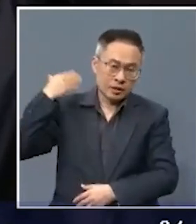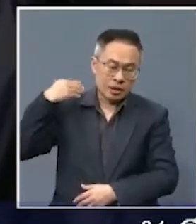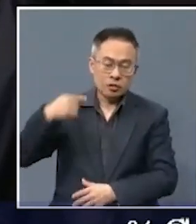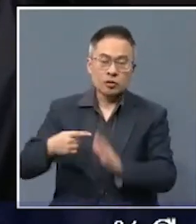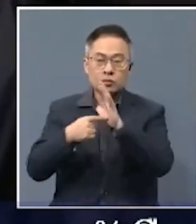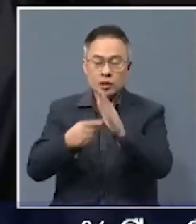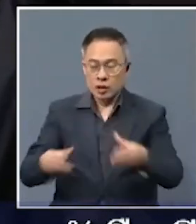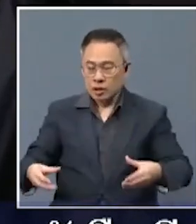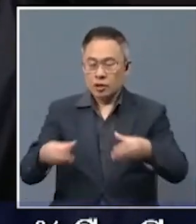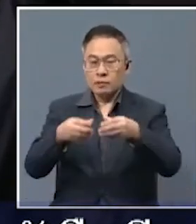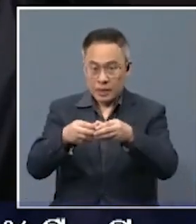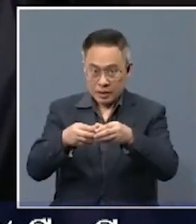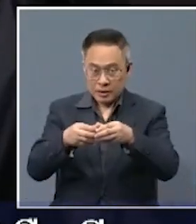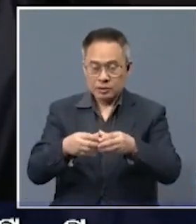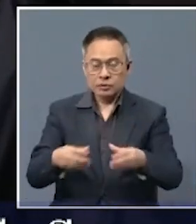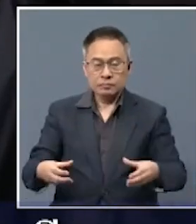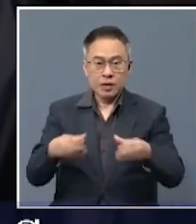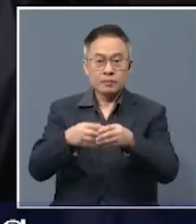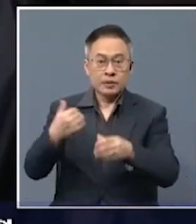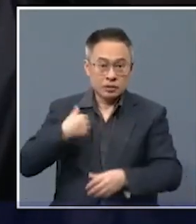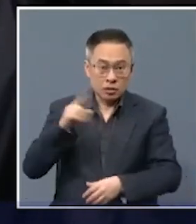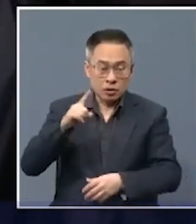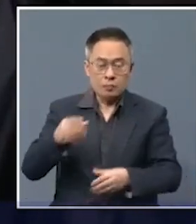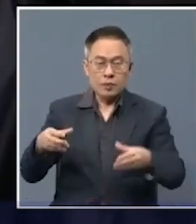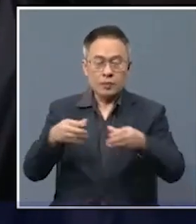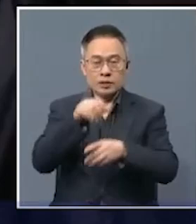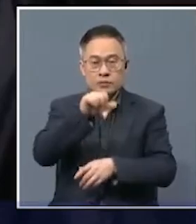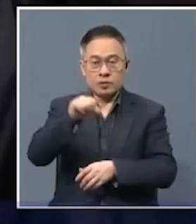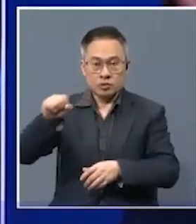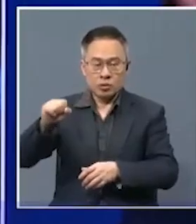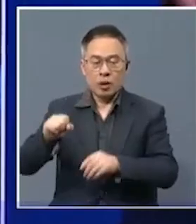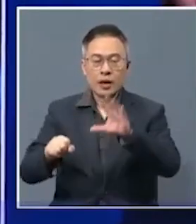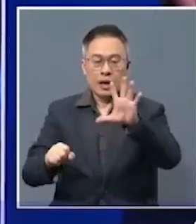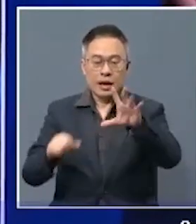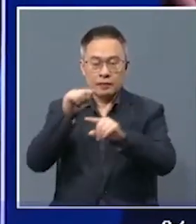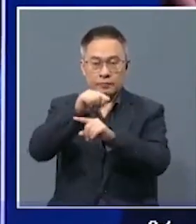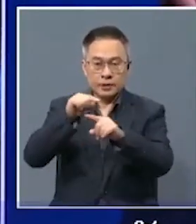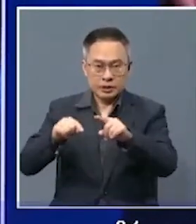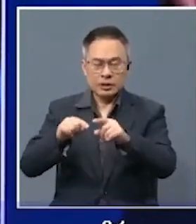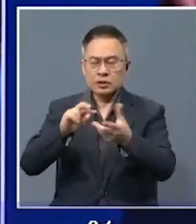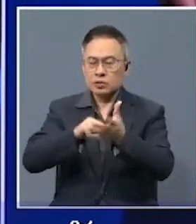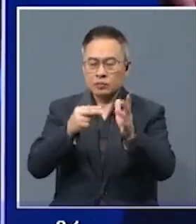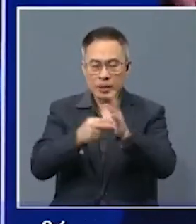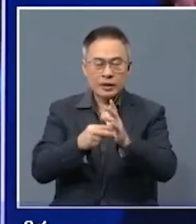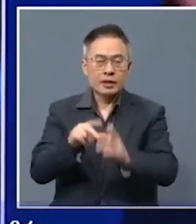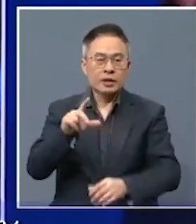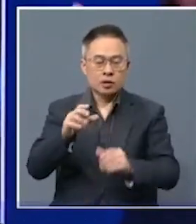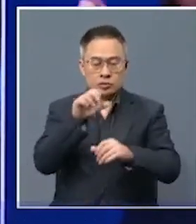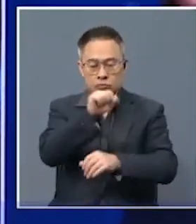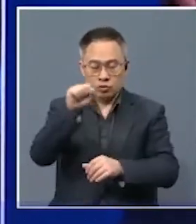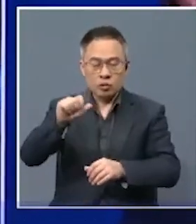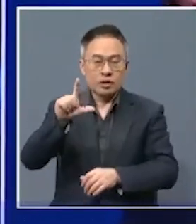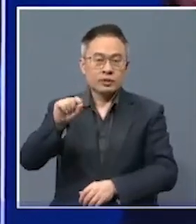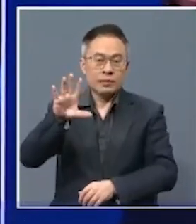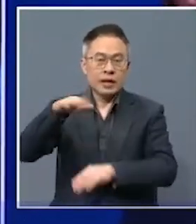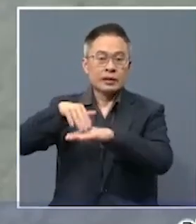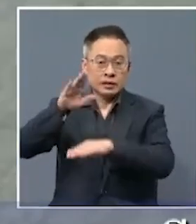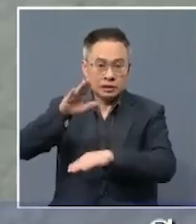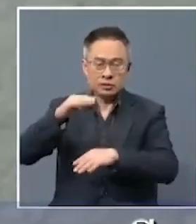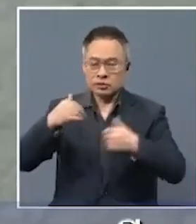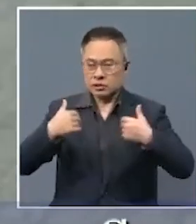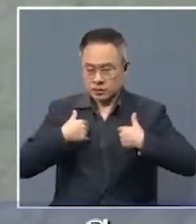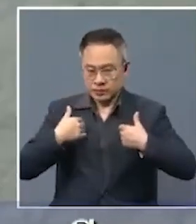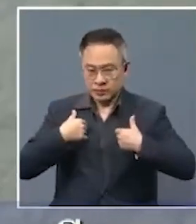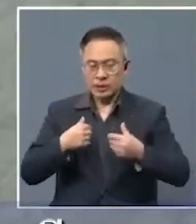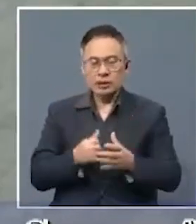ของพรรคการเมืองที่มีสิทธิ์ถูกเสนอชื่อได้นั้นก็ต้องเป็นพรรคการเมืองที่มีส.สไม่น้อยกว่า 25คนในสภาซึ่งจะทำให้มี